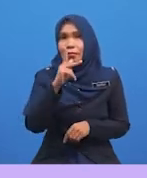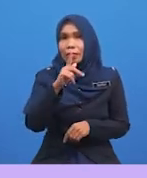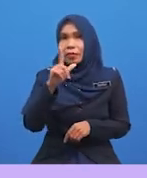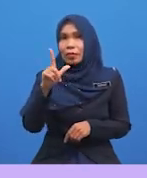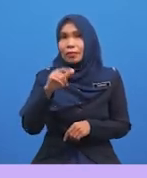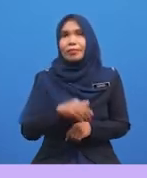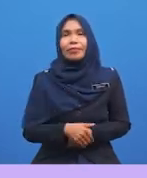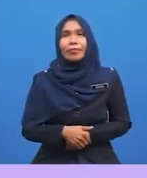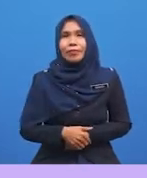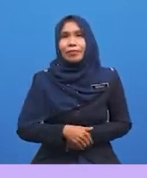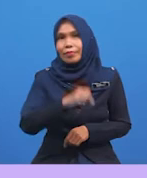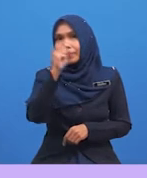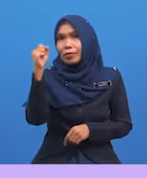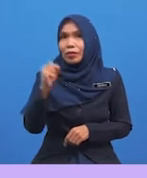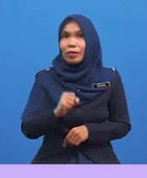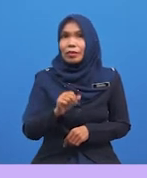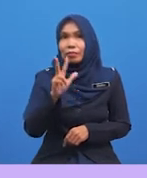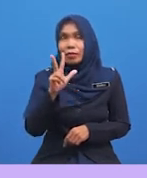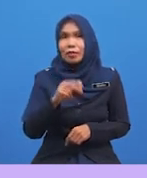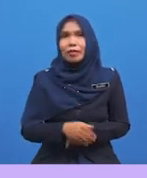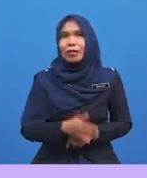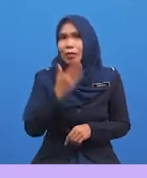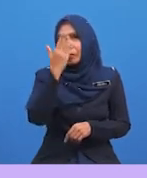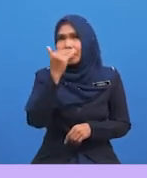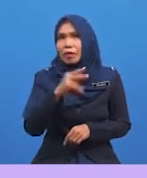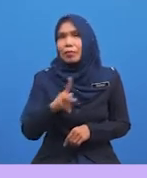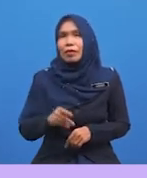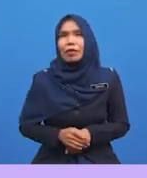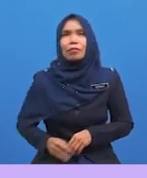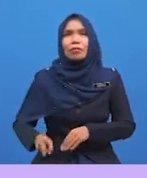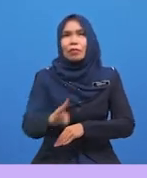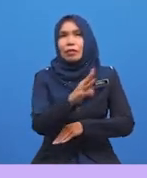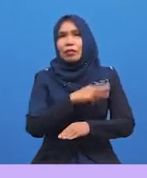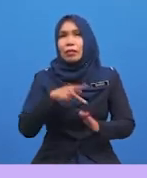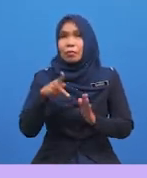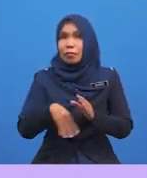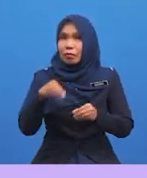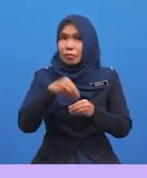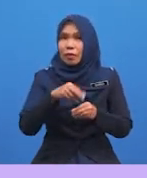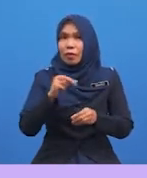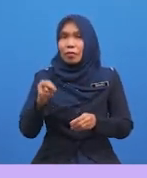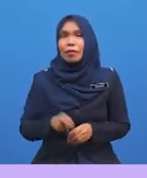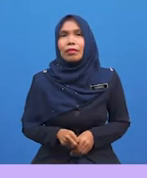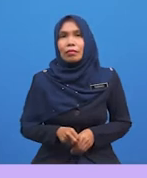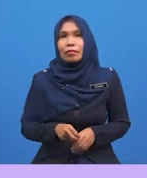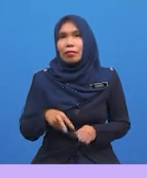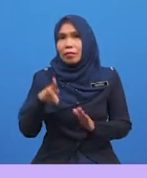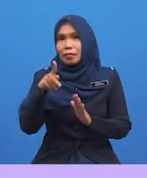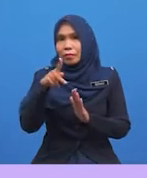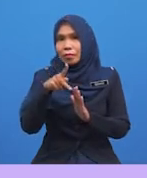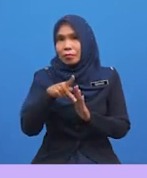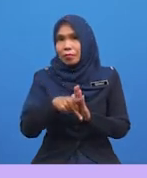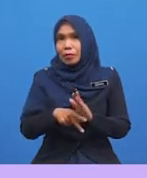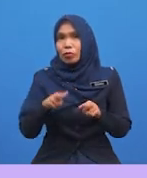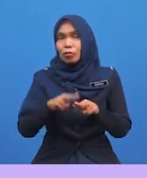Lumpur. Soalan ketiga, mengapakah kawasan pedalaman berpenduduk jarang?